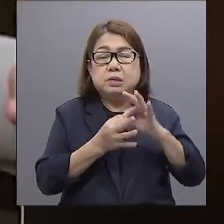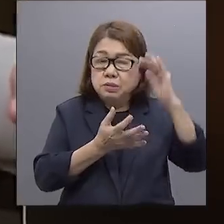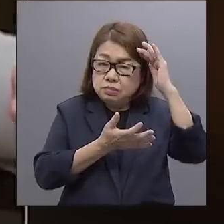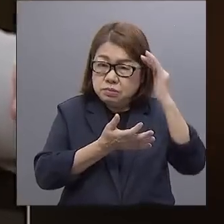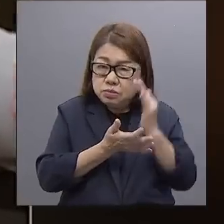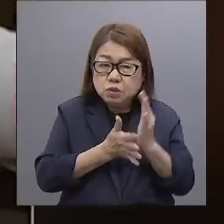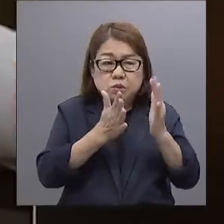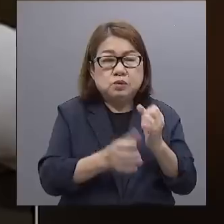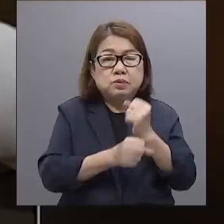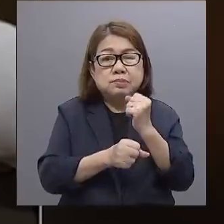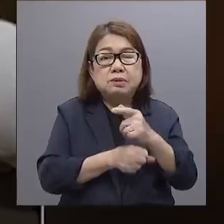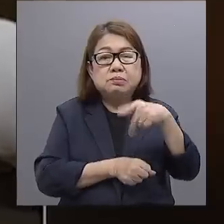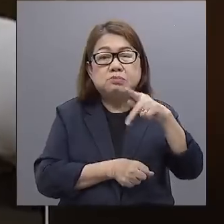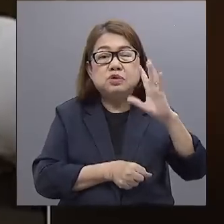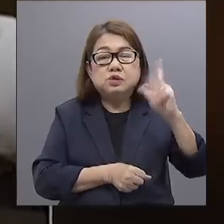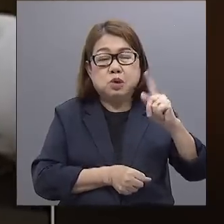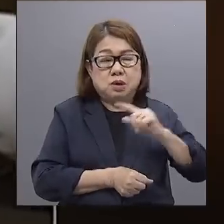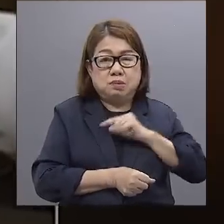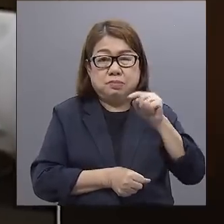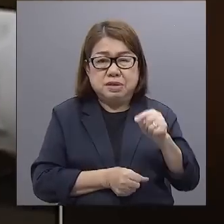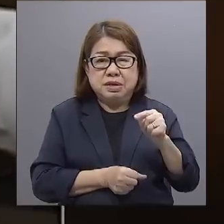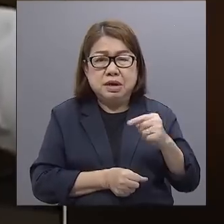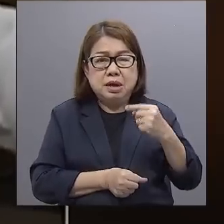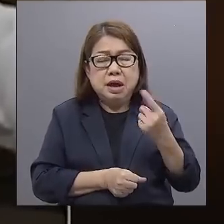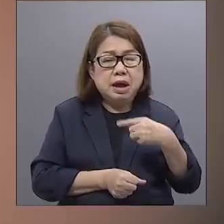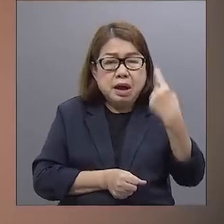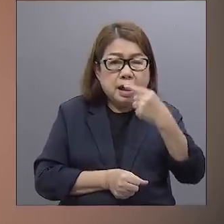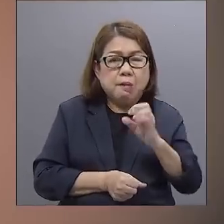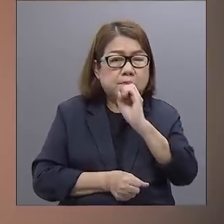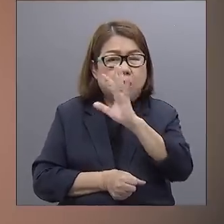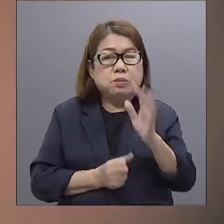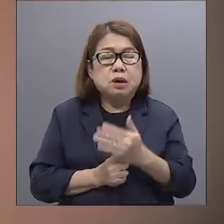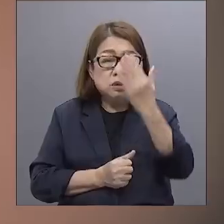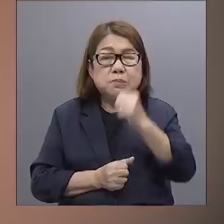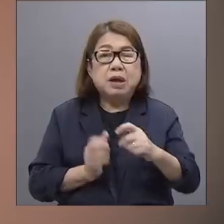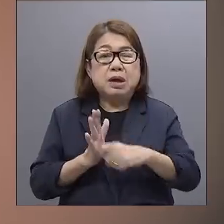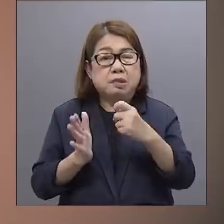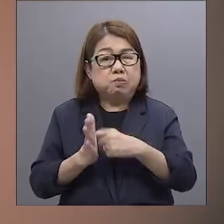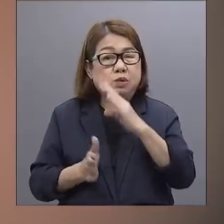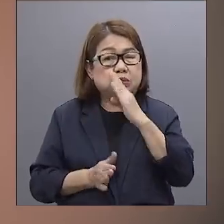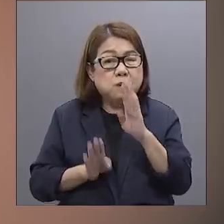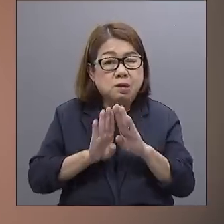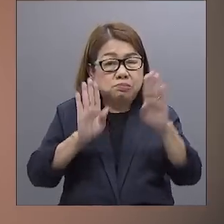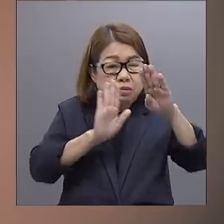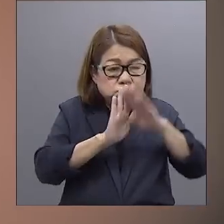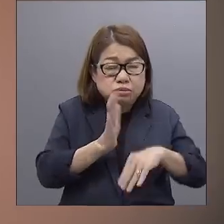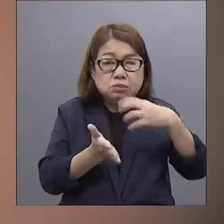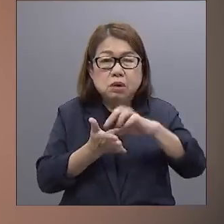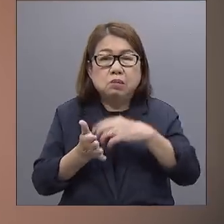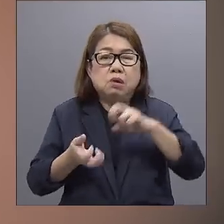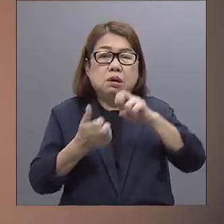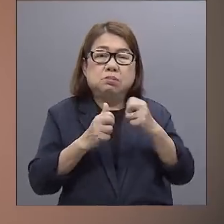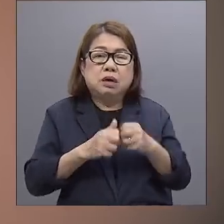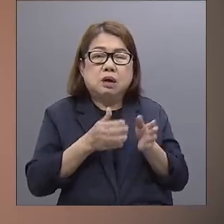ป.ป.ชที่รับผิดชอบด้วยเหตุผลที่ว่าการเปิดเผยข้อมูลอาจจะไปกระทบต่อการปฏิบัติหน้าที่ได้ค่ะ